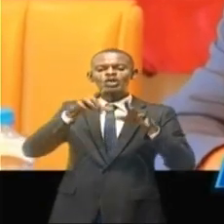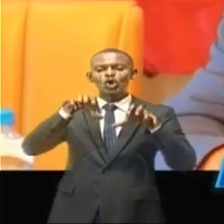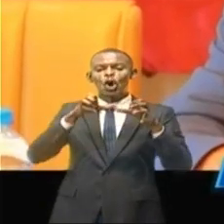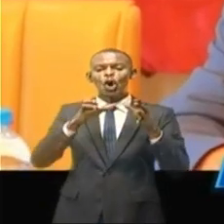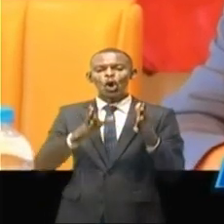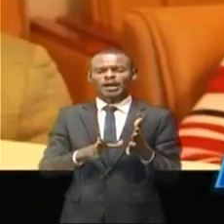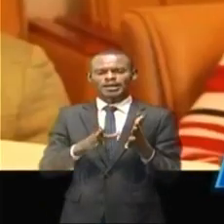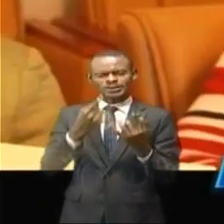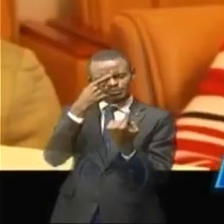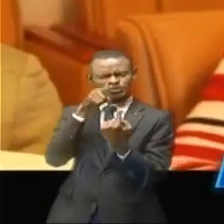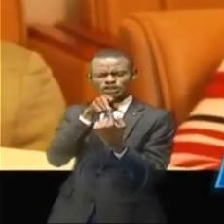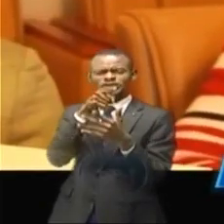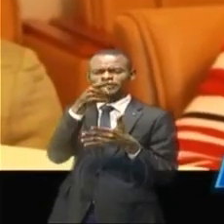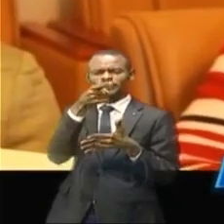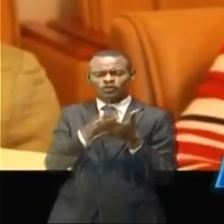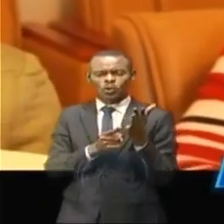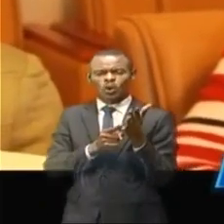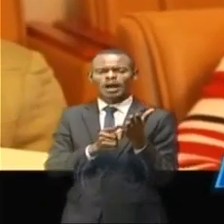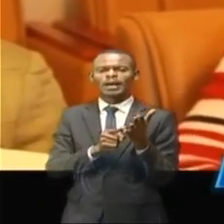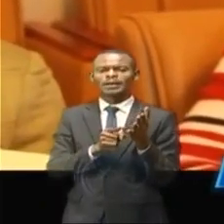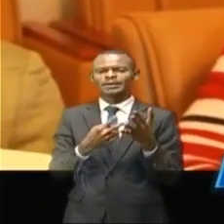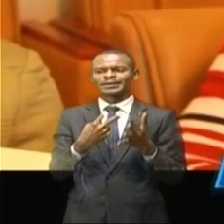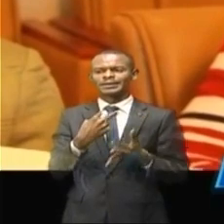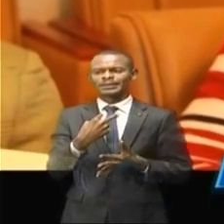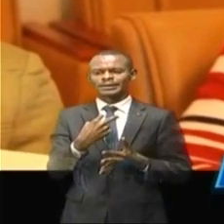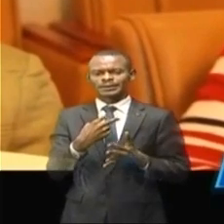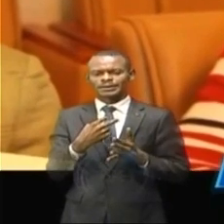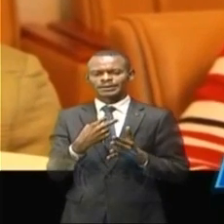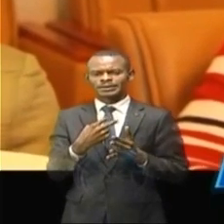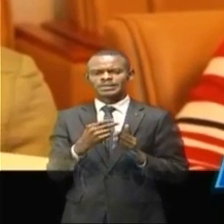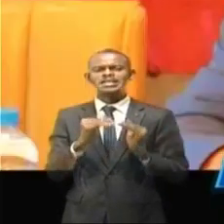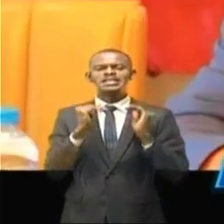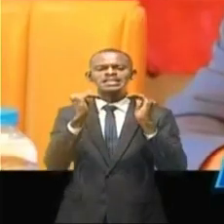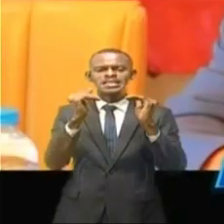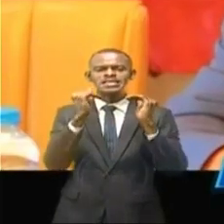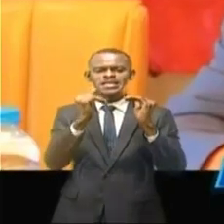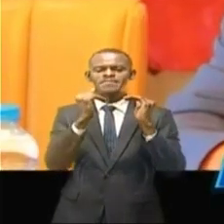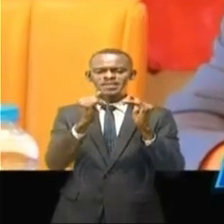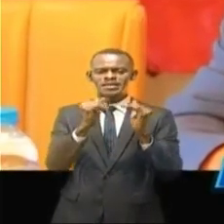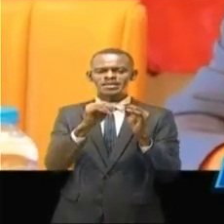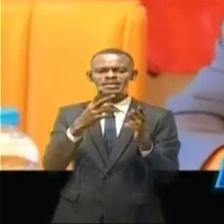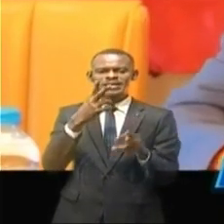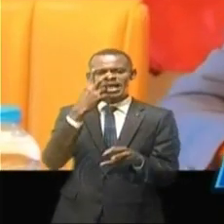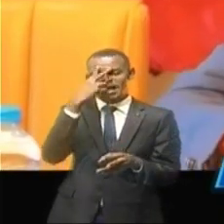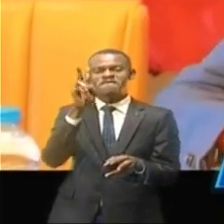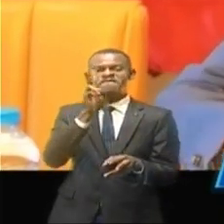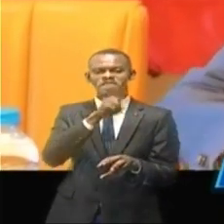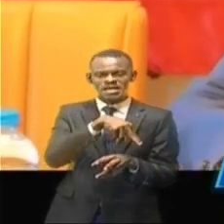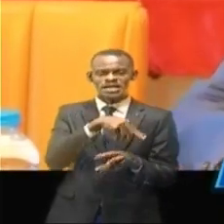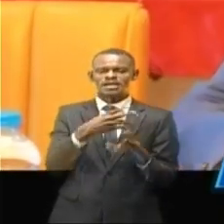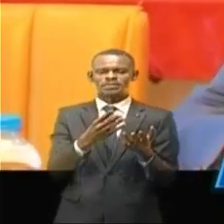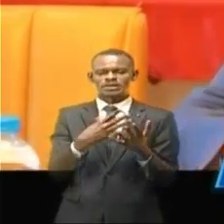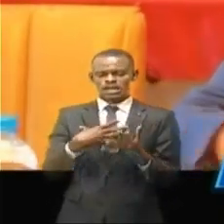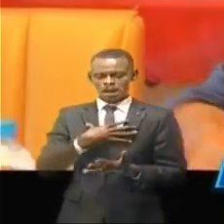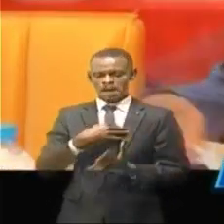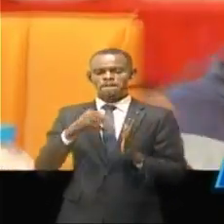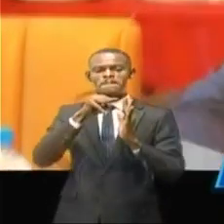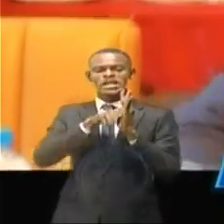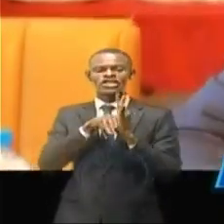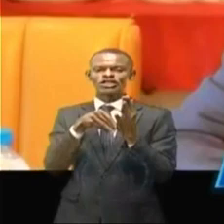limiter la vulnérabilité au blanchiment des capitaux dans le système financier de la